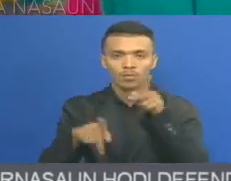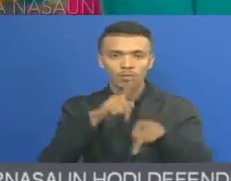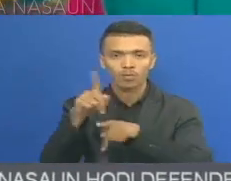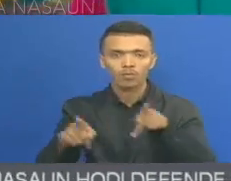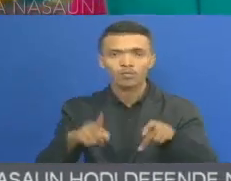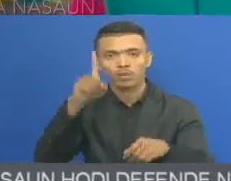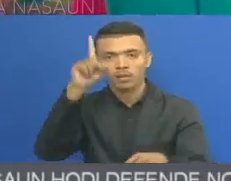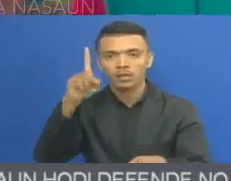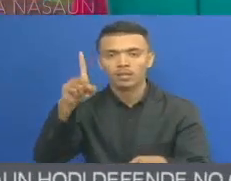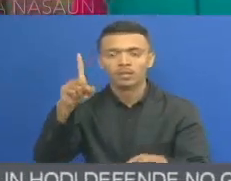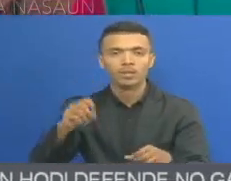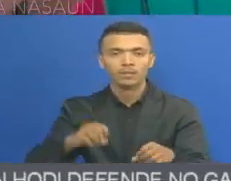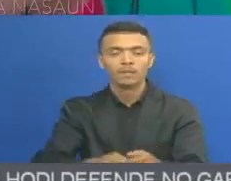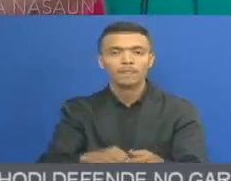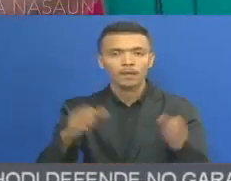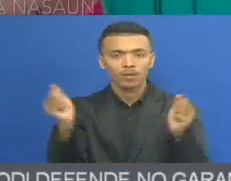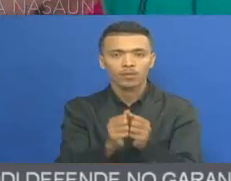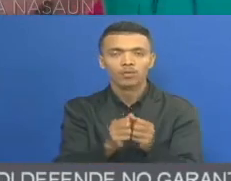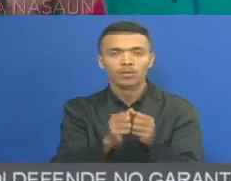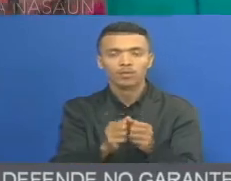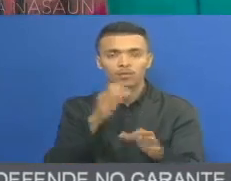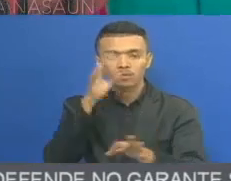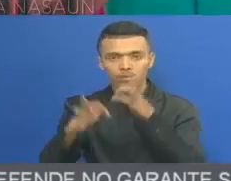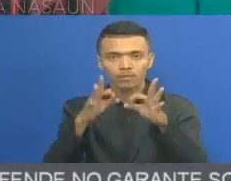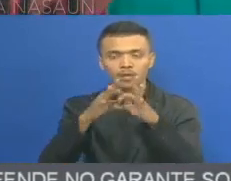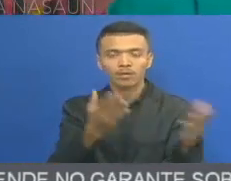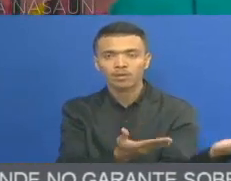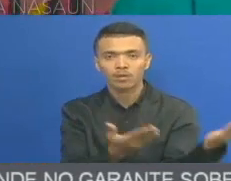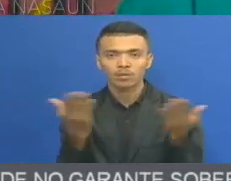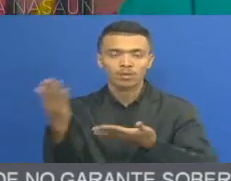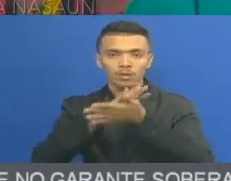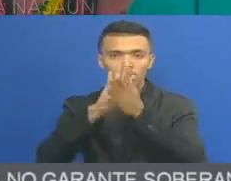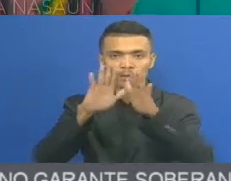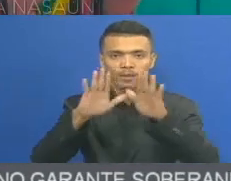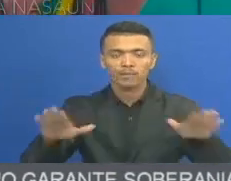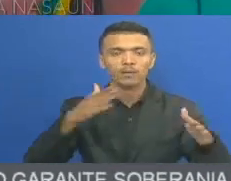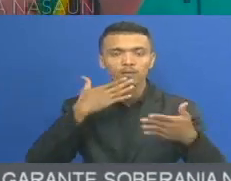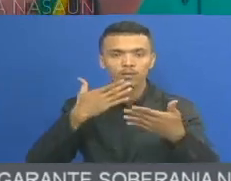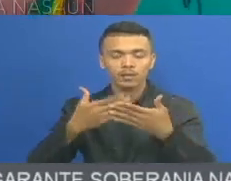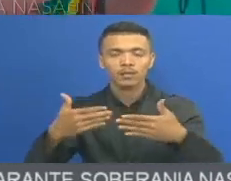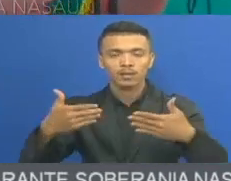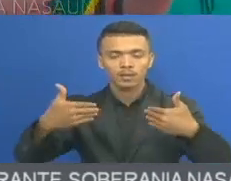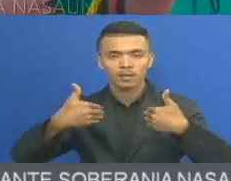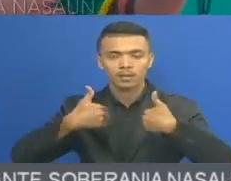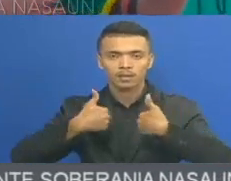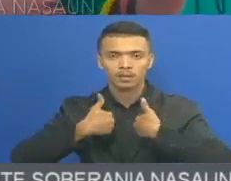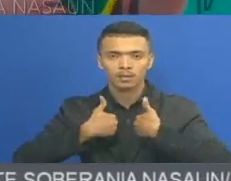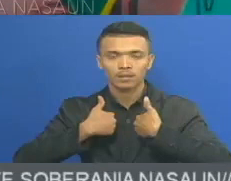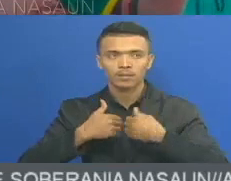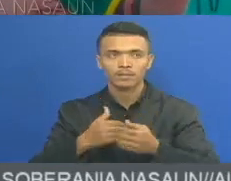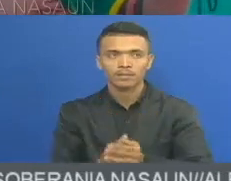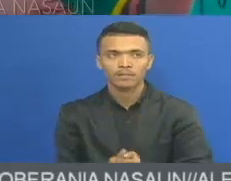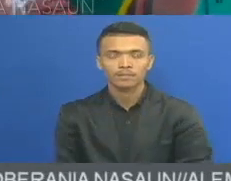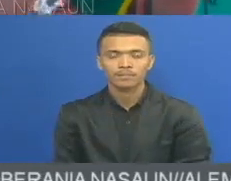pombo ida ne be mak ois preto lori dame o paz i hemos ne ba